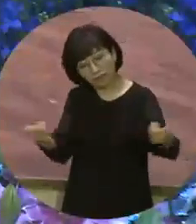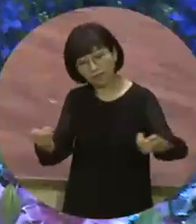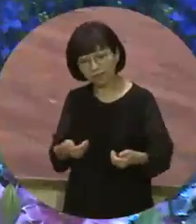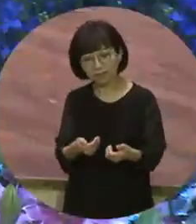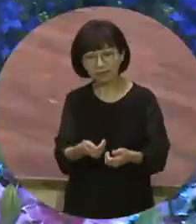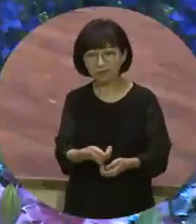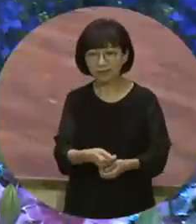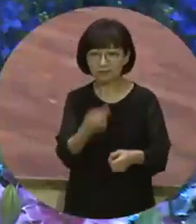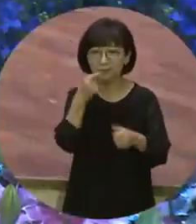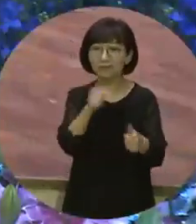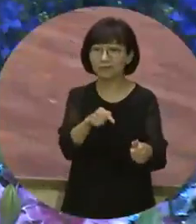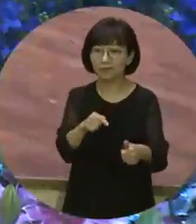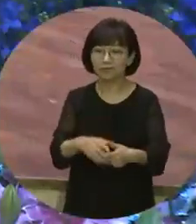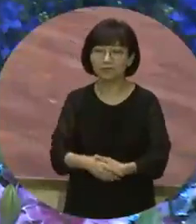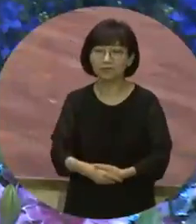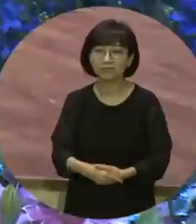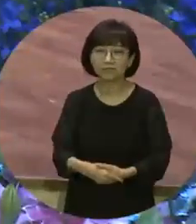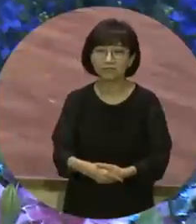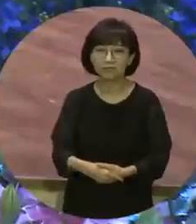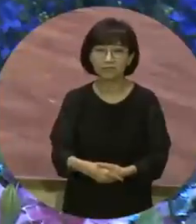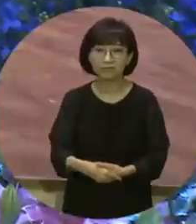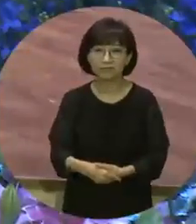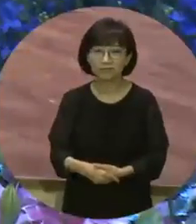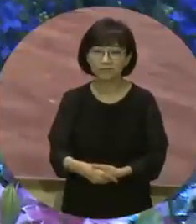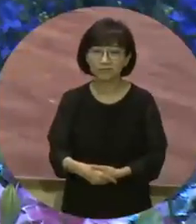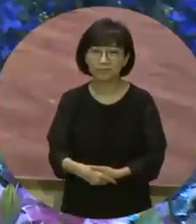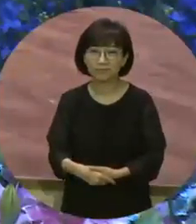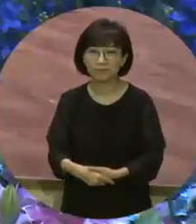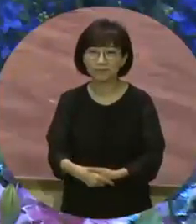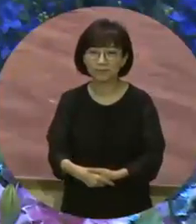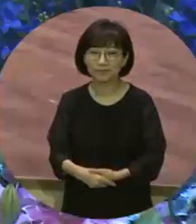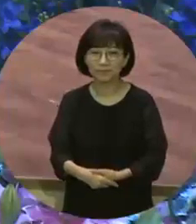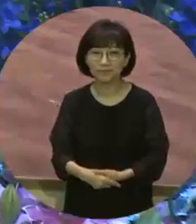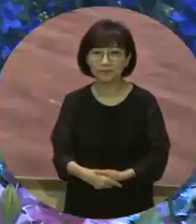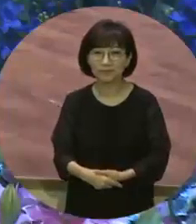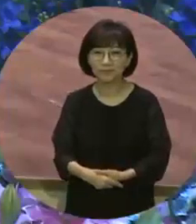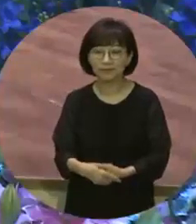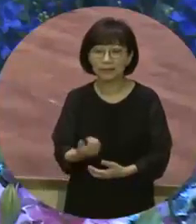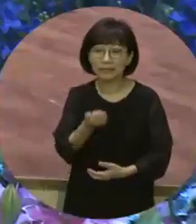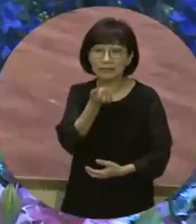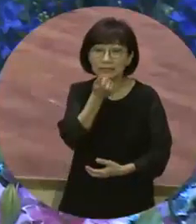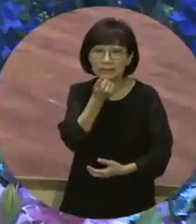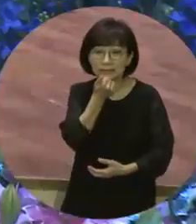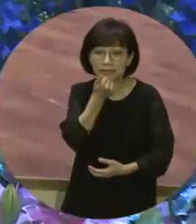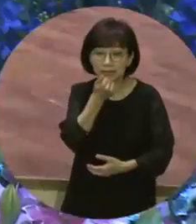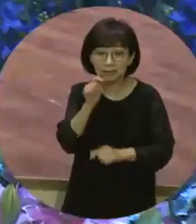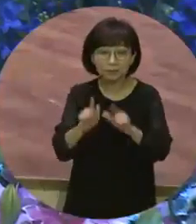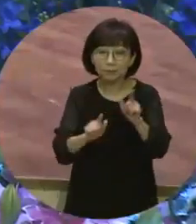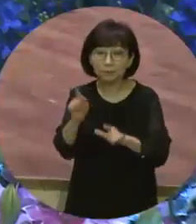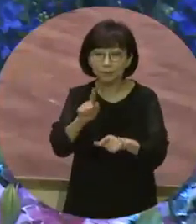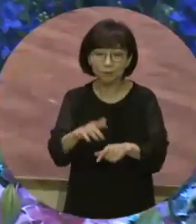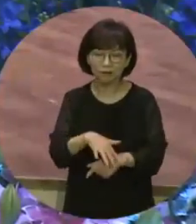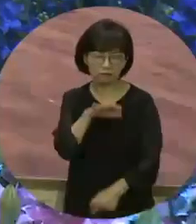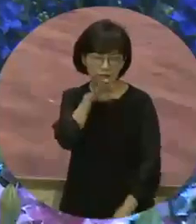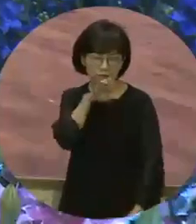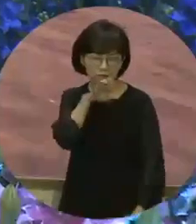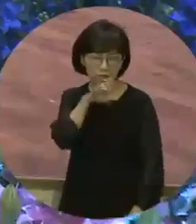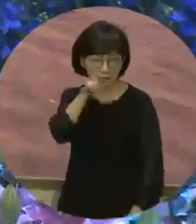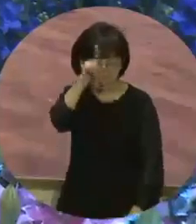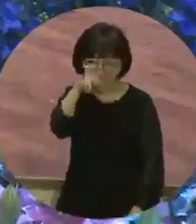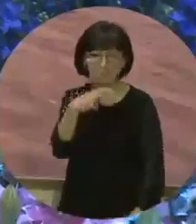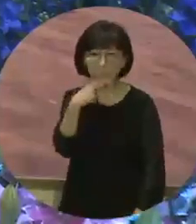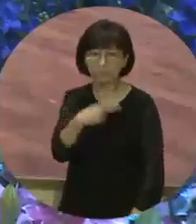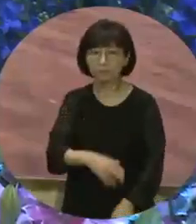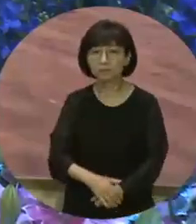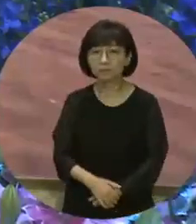명령합니다. 그런데 이삭이 대응 자세를 보면 전혀 원망과 불평의 모습이 보이지